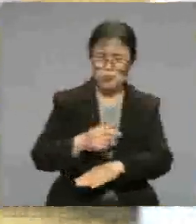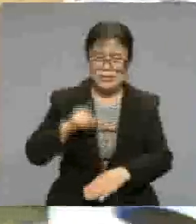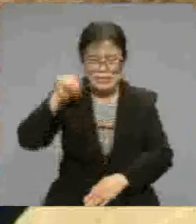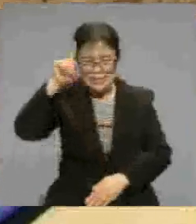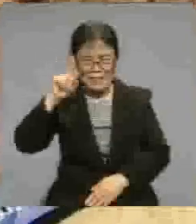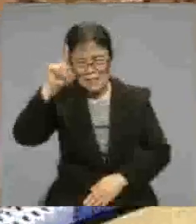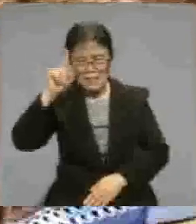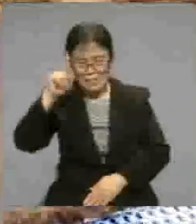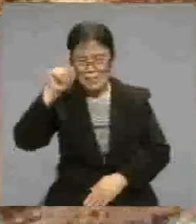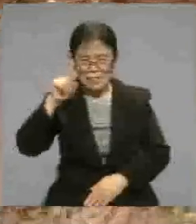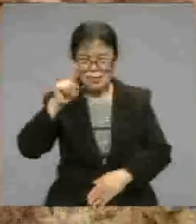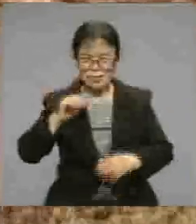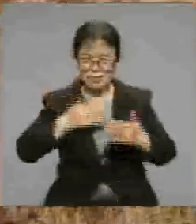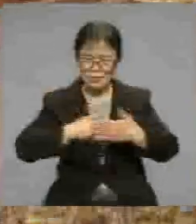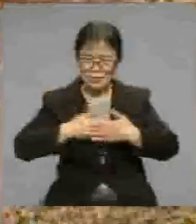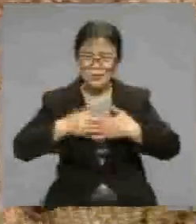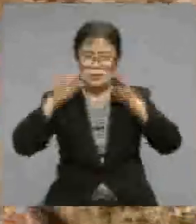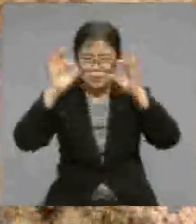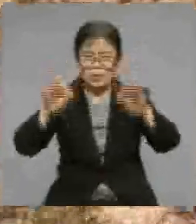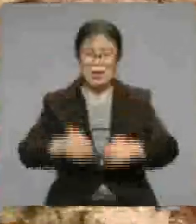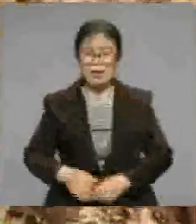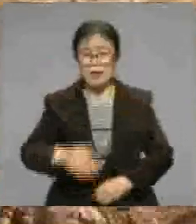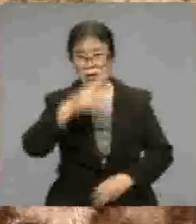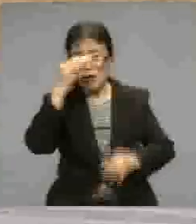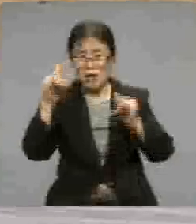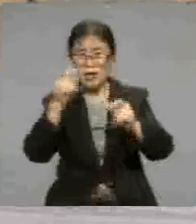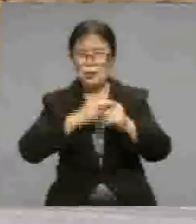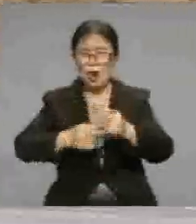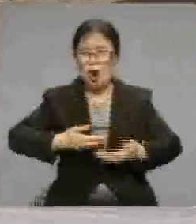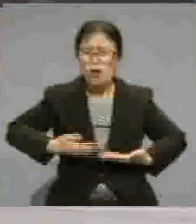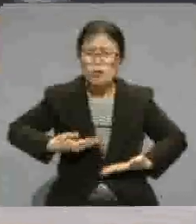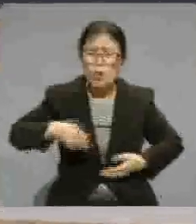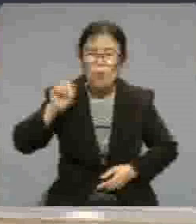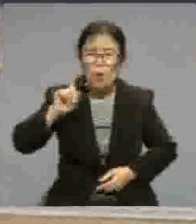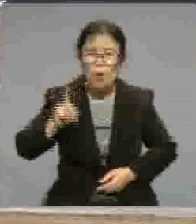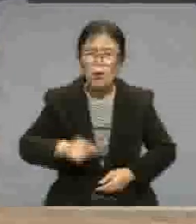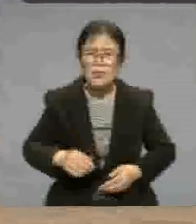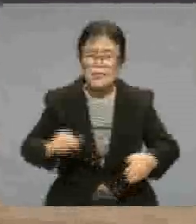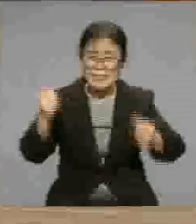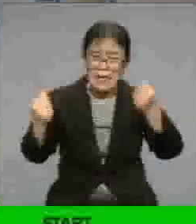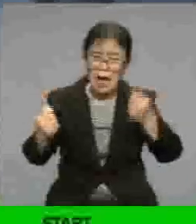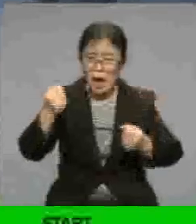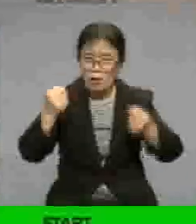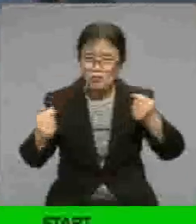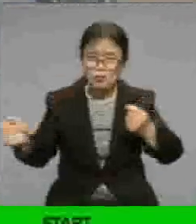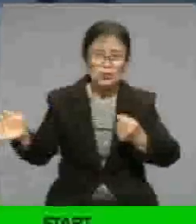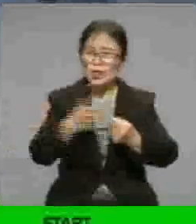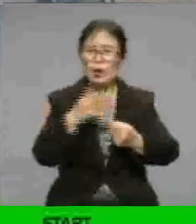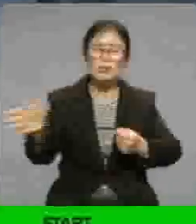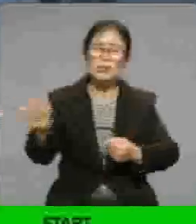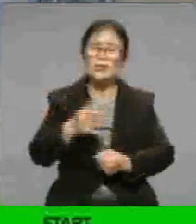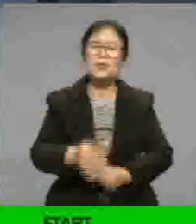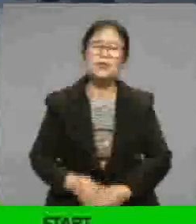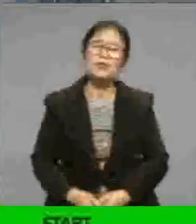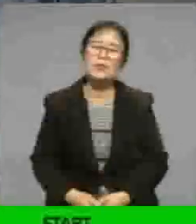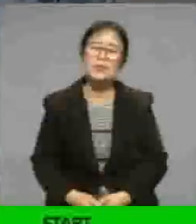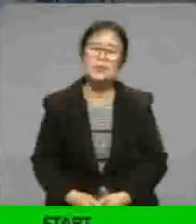속으로 몰아넣습니다 관람객을 더욱 흥분시킨 건 이들 차량에 운전자가 없다는